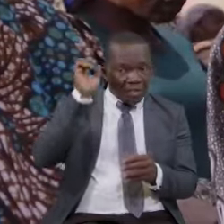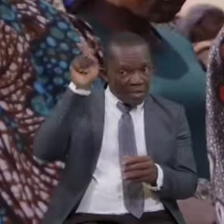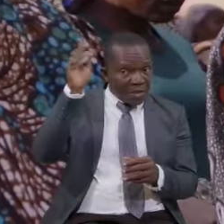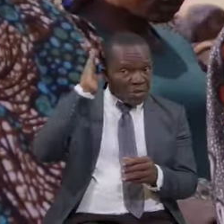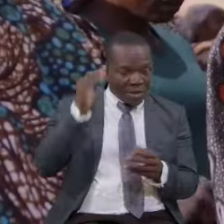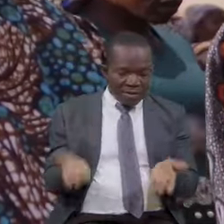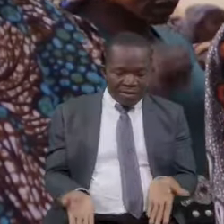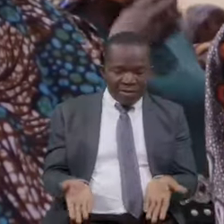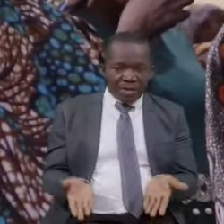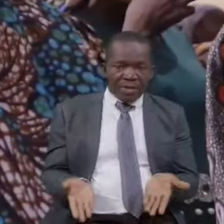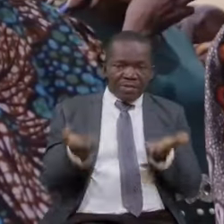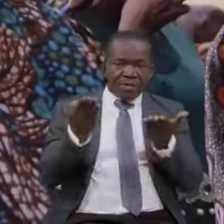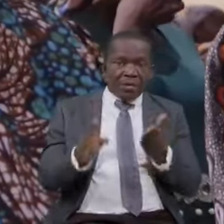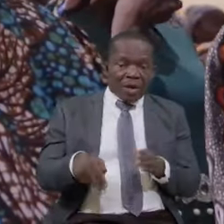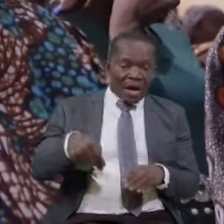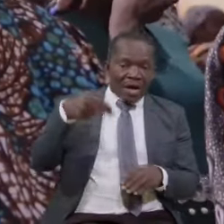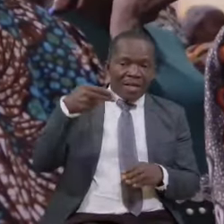tuas plus